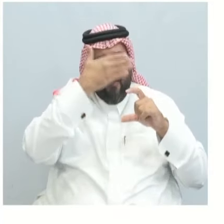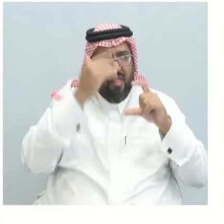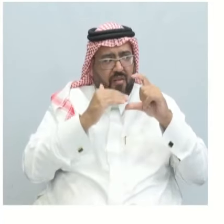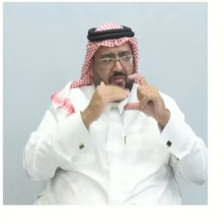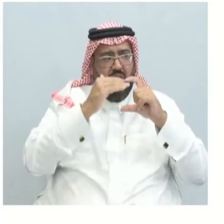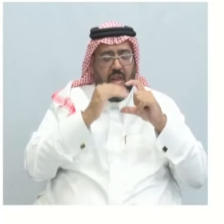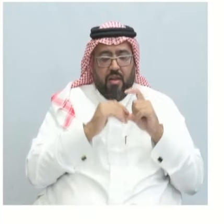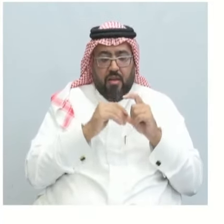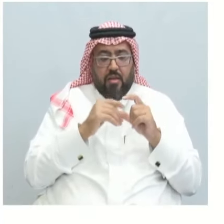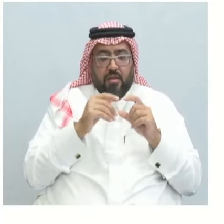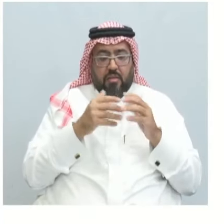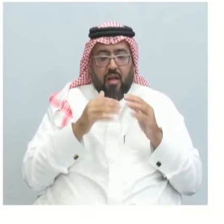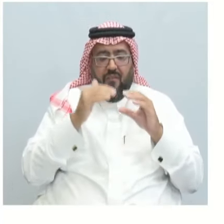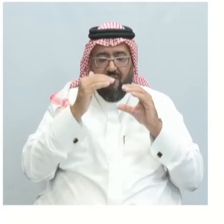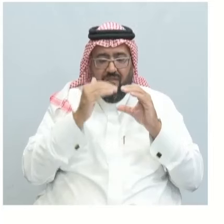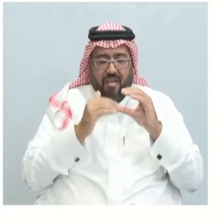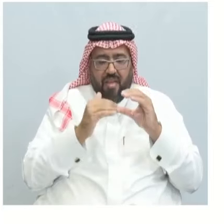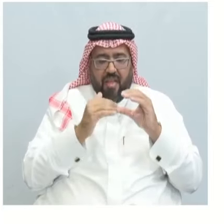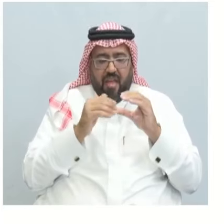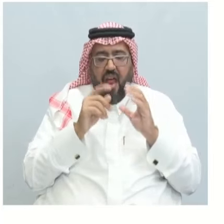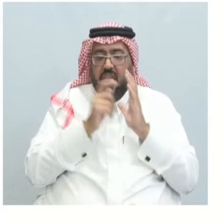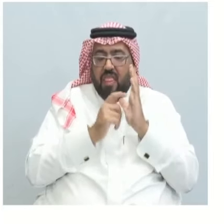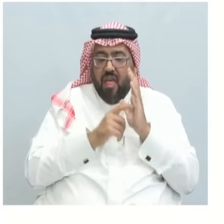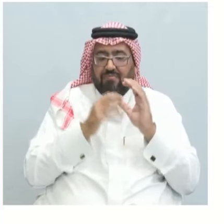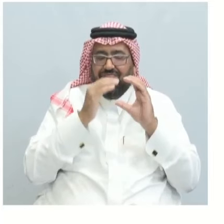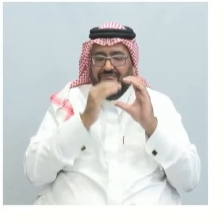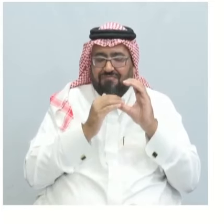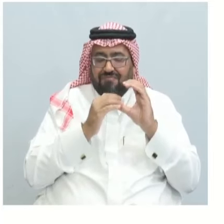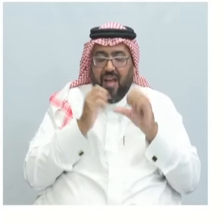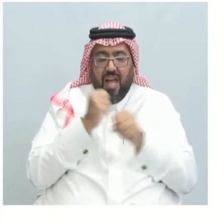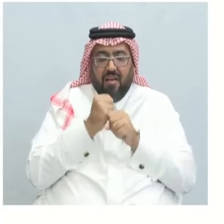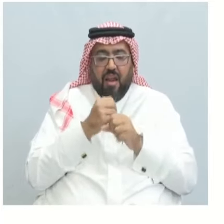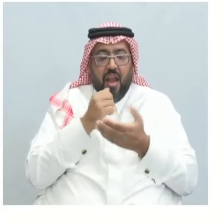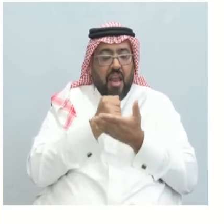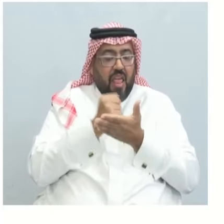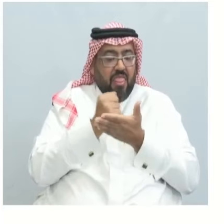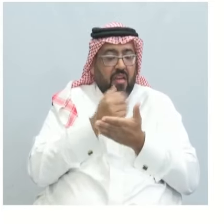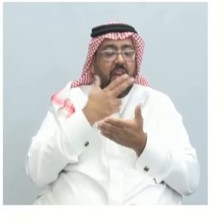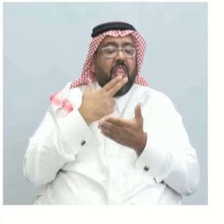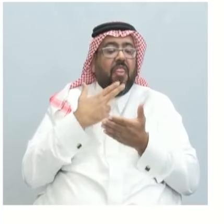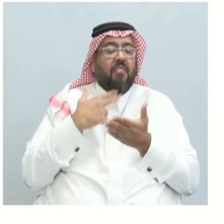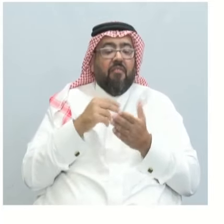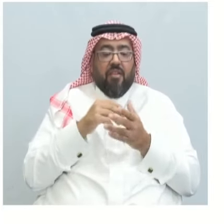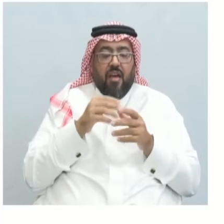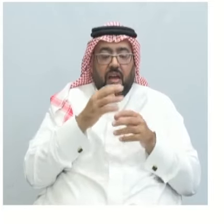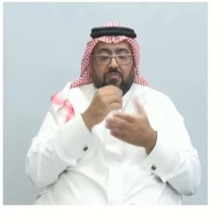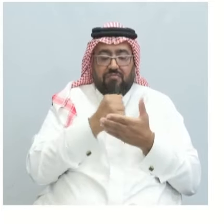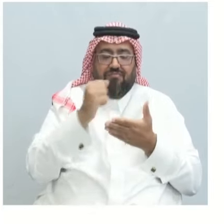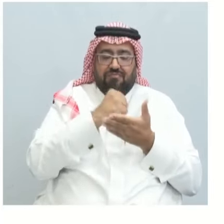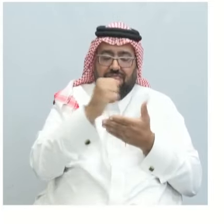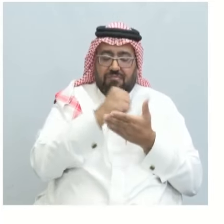الحاسب يحدث انخفاض في اداء النظام استخدم تنظيف القرص لتفريغ سله